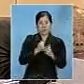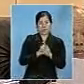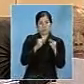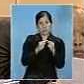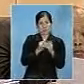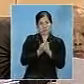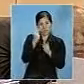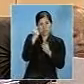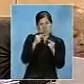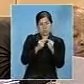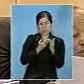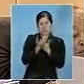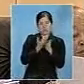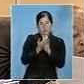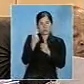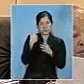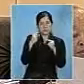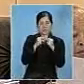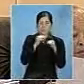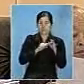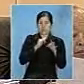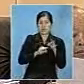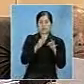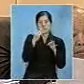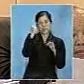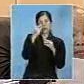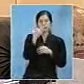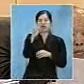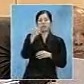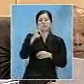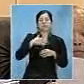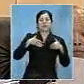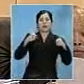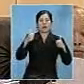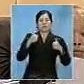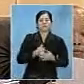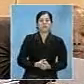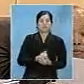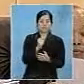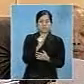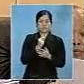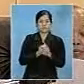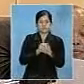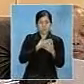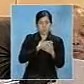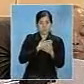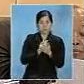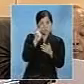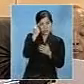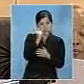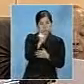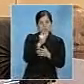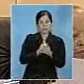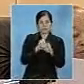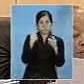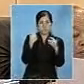ระวังที่จะช่วยกันประหยัดดังนั้นแนวทางที่ดำเนินการไม่ได้มีเจตนาที่จะไปให้ร้ายผู้บริโภคที่เป็น